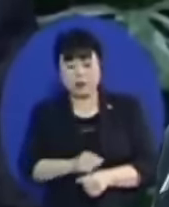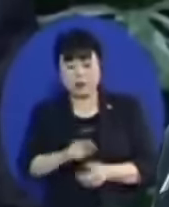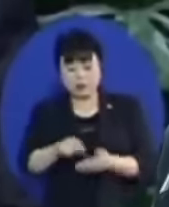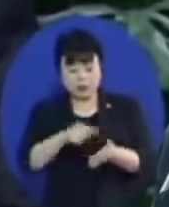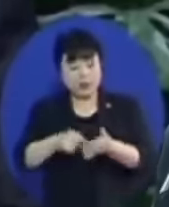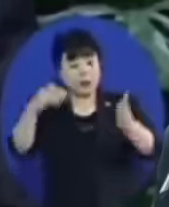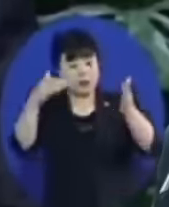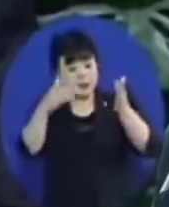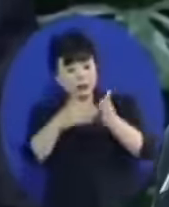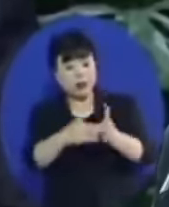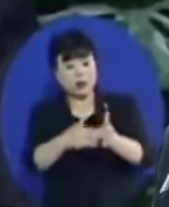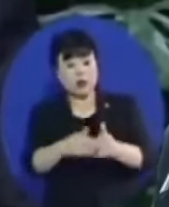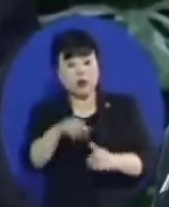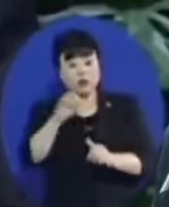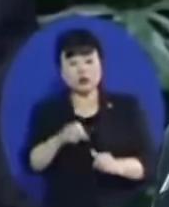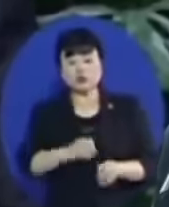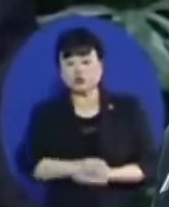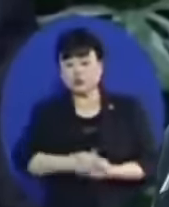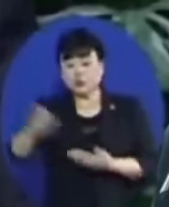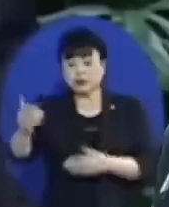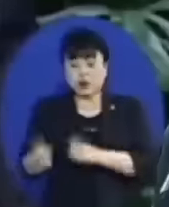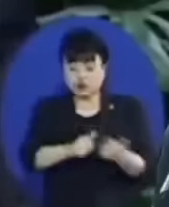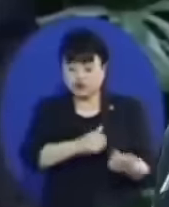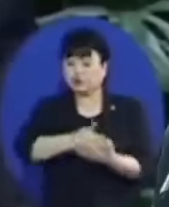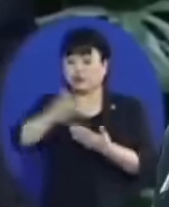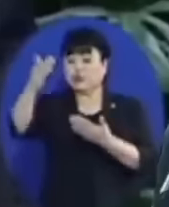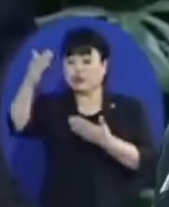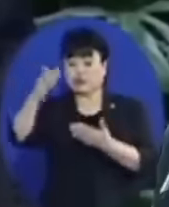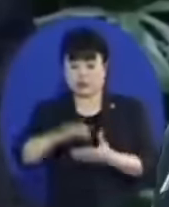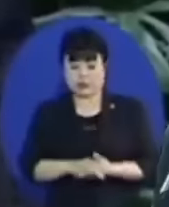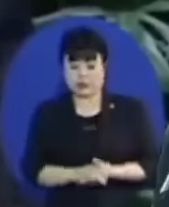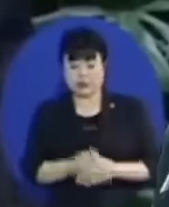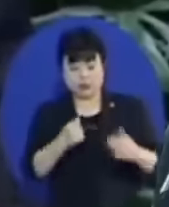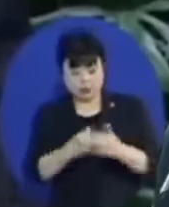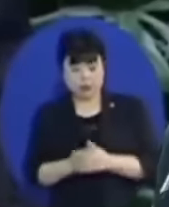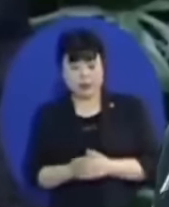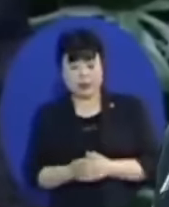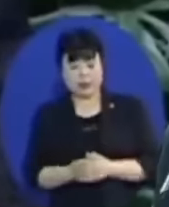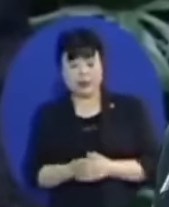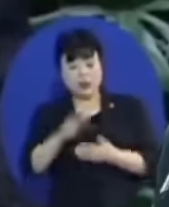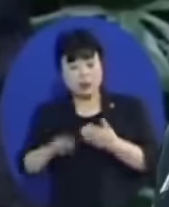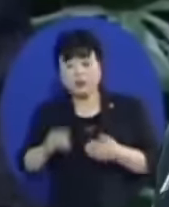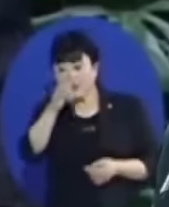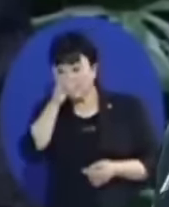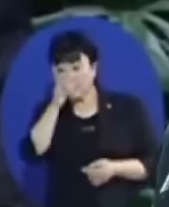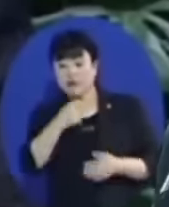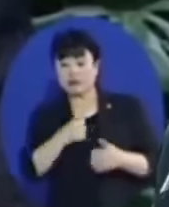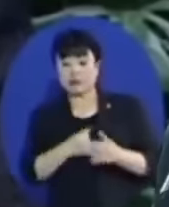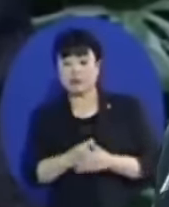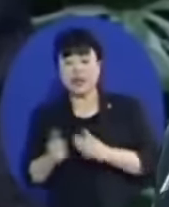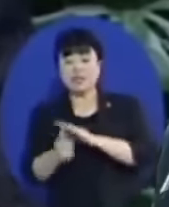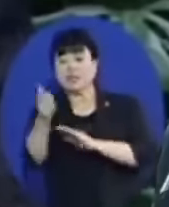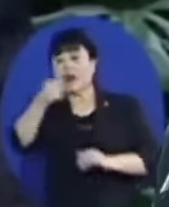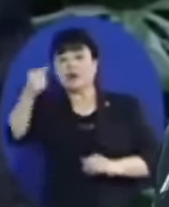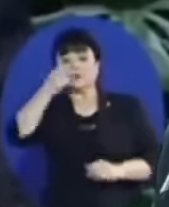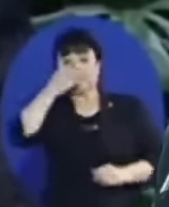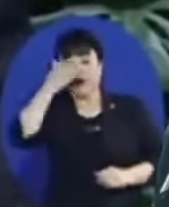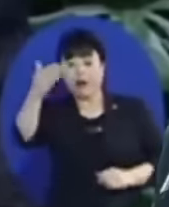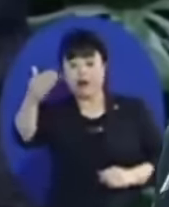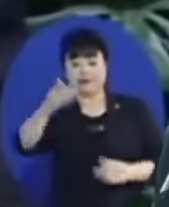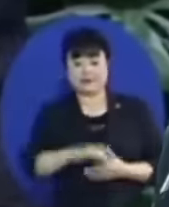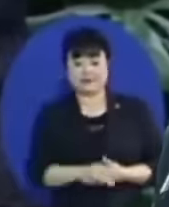청산했지요. 저주를 멸했지요. 죽음을 멸했지요. 그러므로 우리는 그런 천막 밑에 있으니 희망을 가질 수밖에